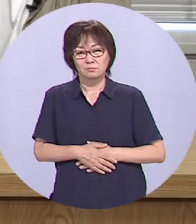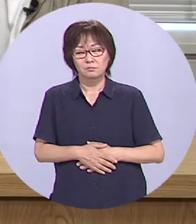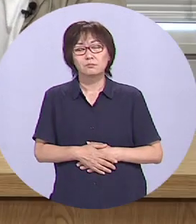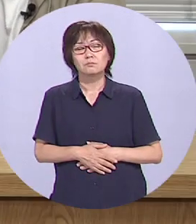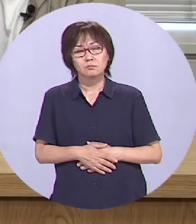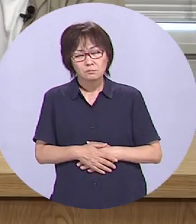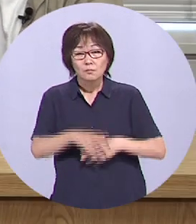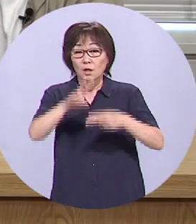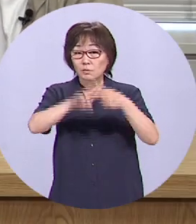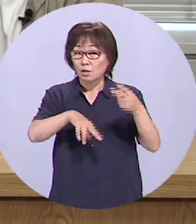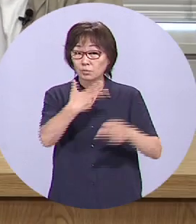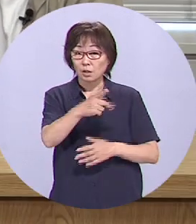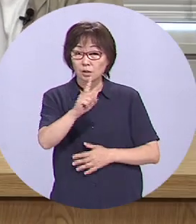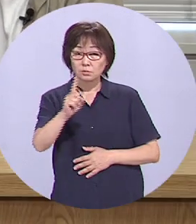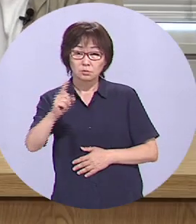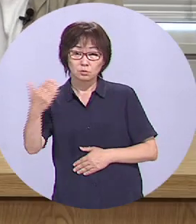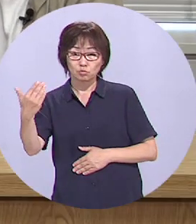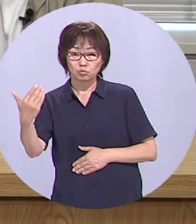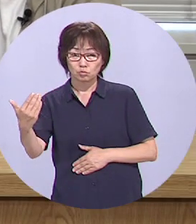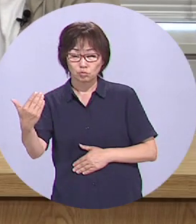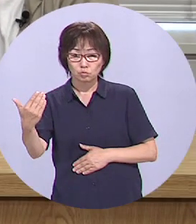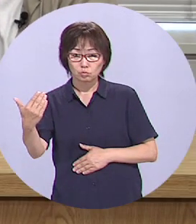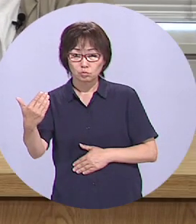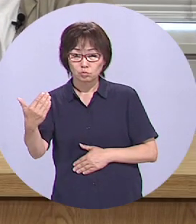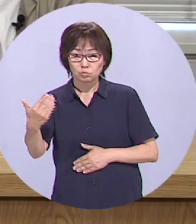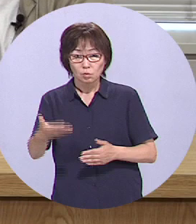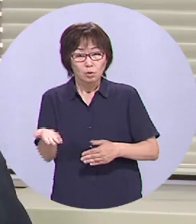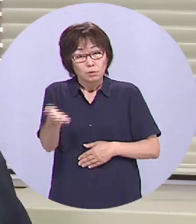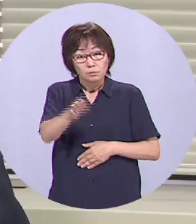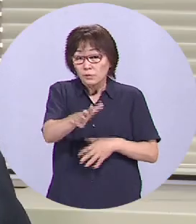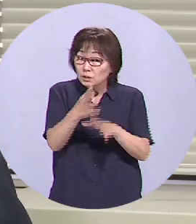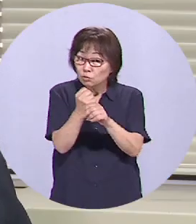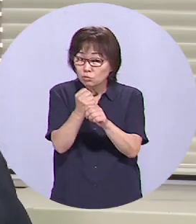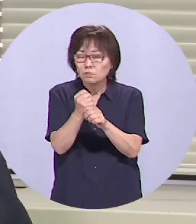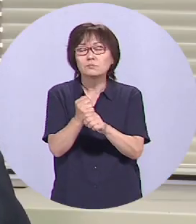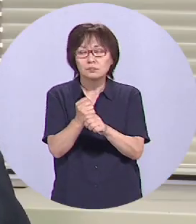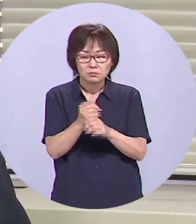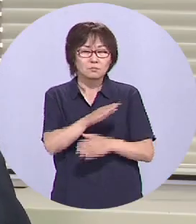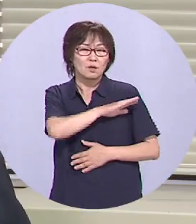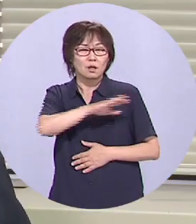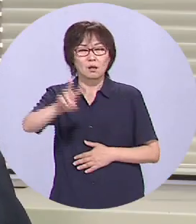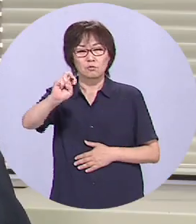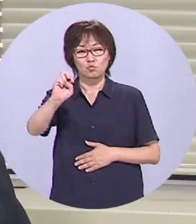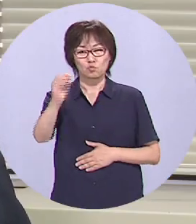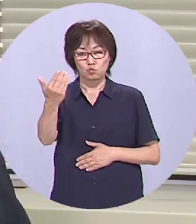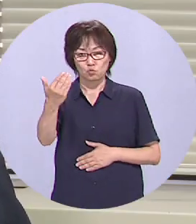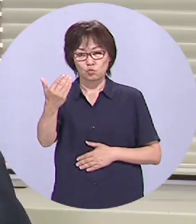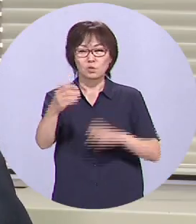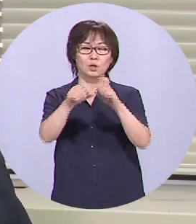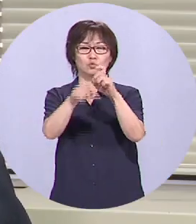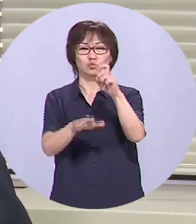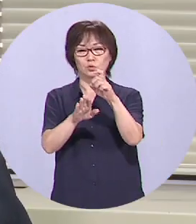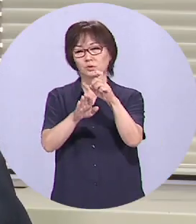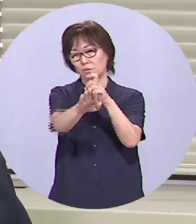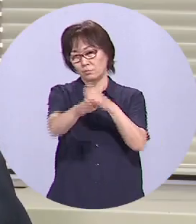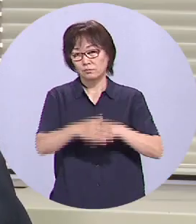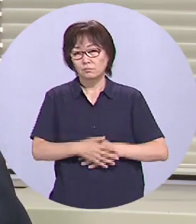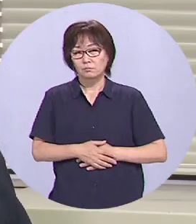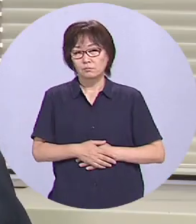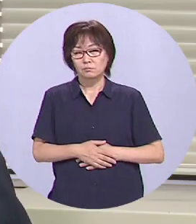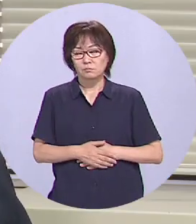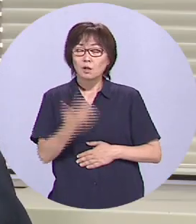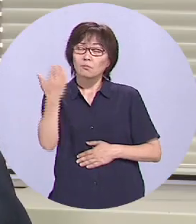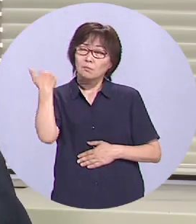ープ7119ってこういつ頃から設置されてるんですか。 これは平成の29年の10月からです。それま